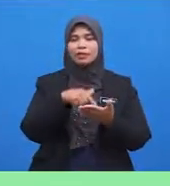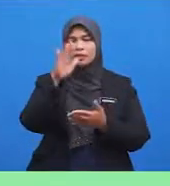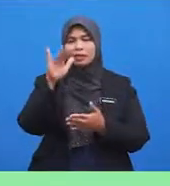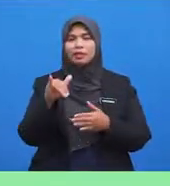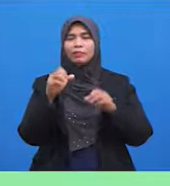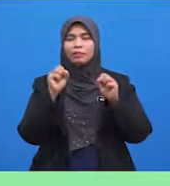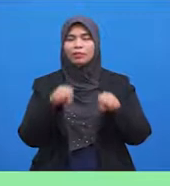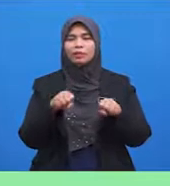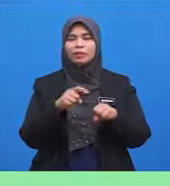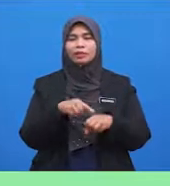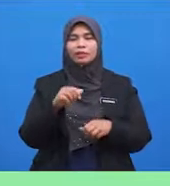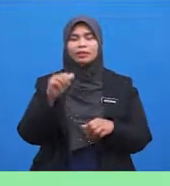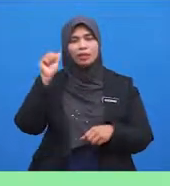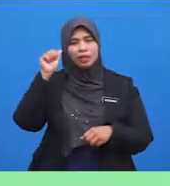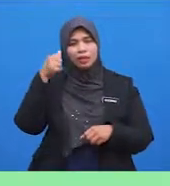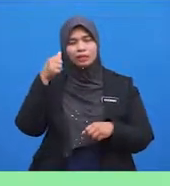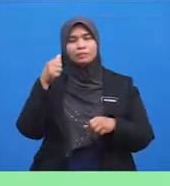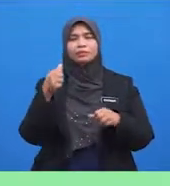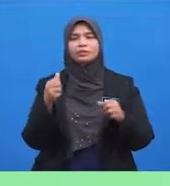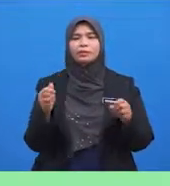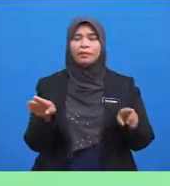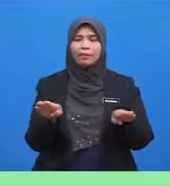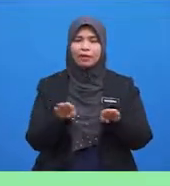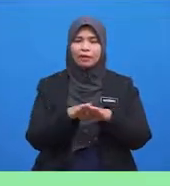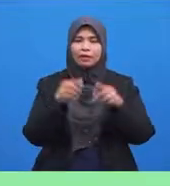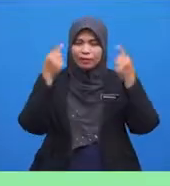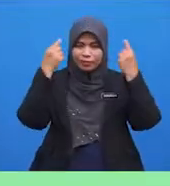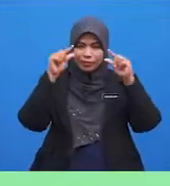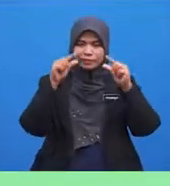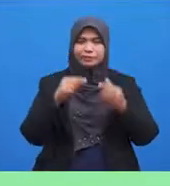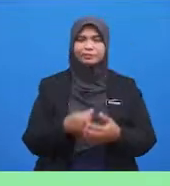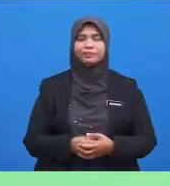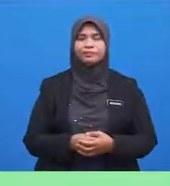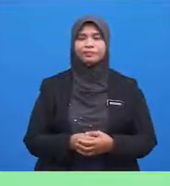boleh dianggap sebagai guru ya murid-murid?